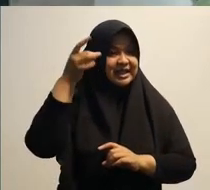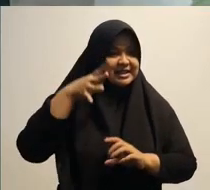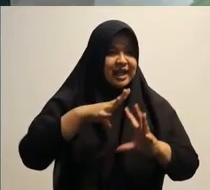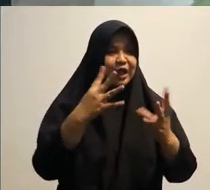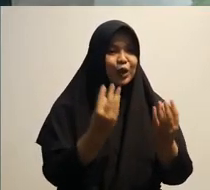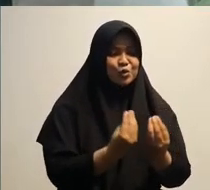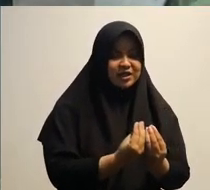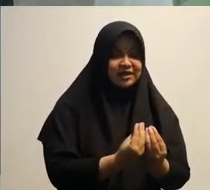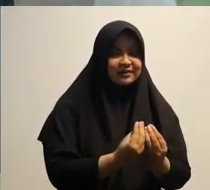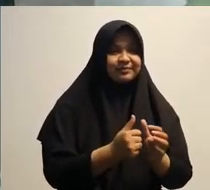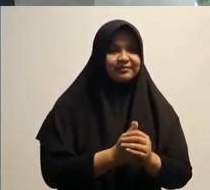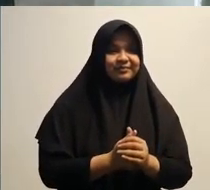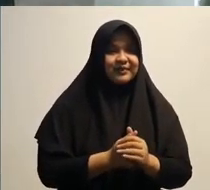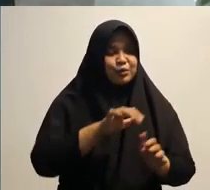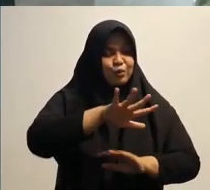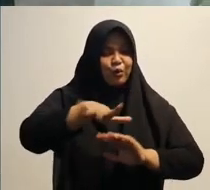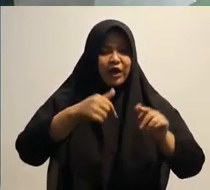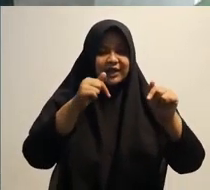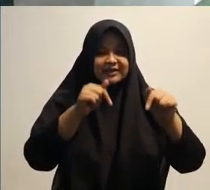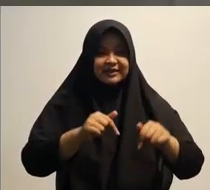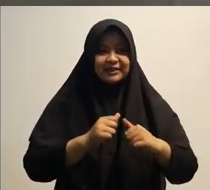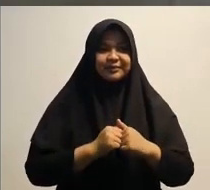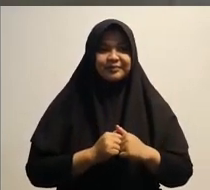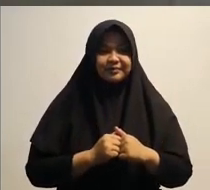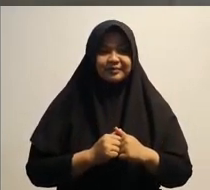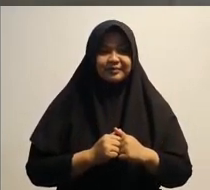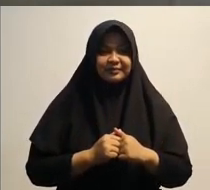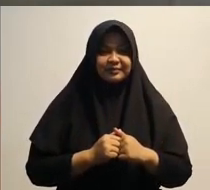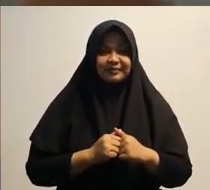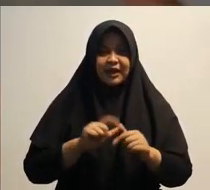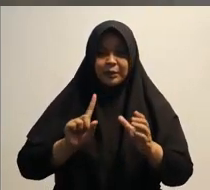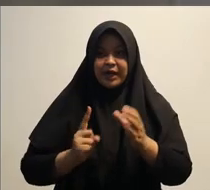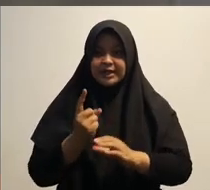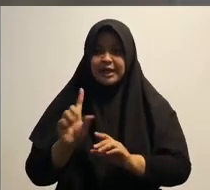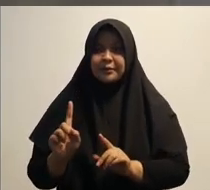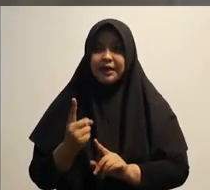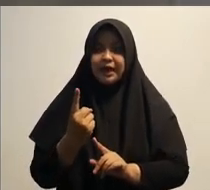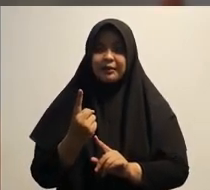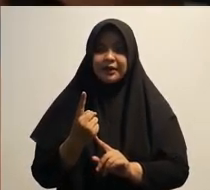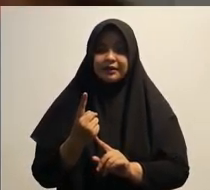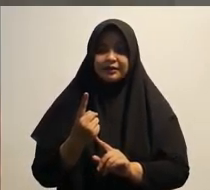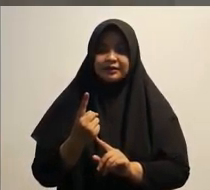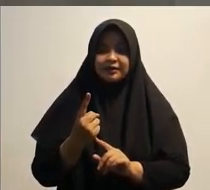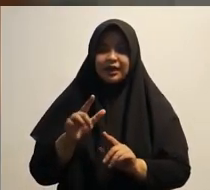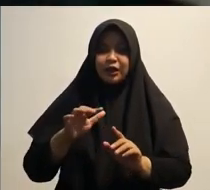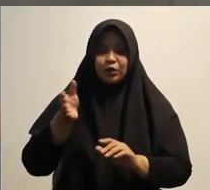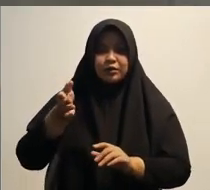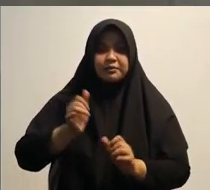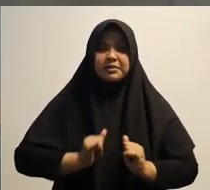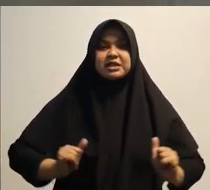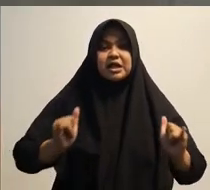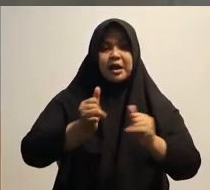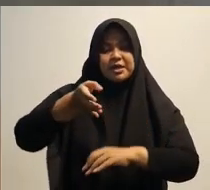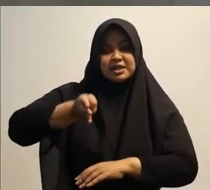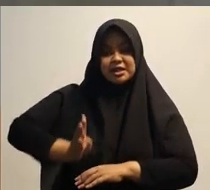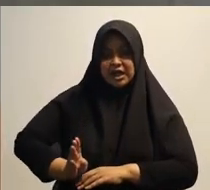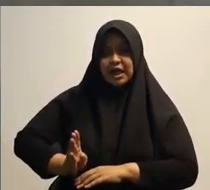desa inklusi. Tinggalnya ada di sini. Oh, jadi perintisan pertama dimulai bersama dengan SIGA,